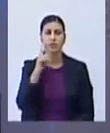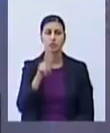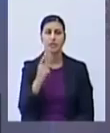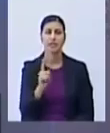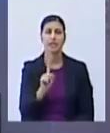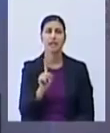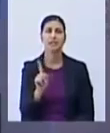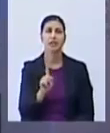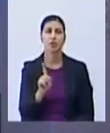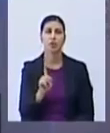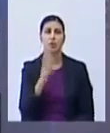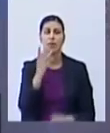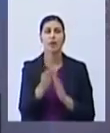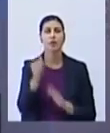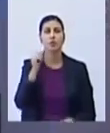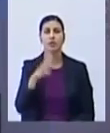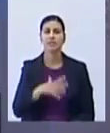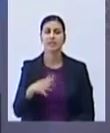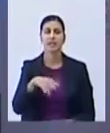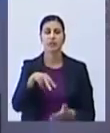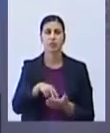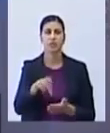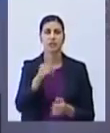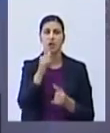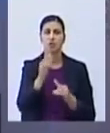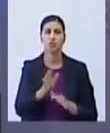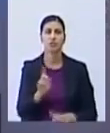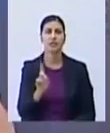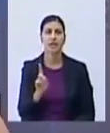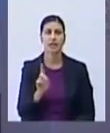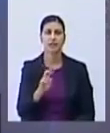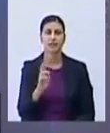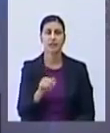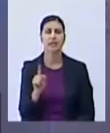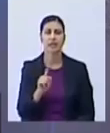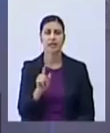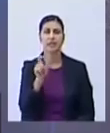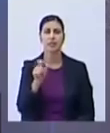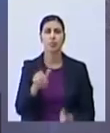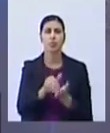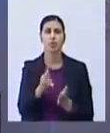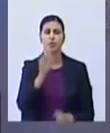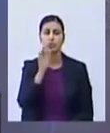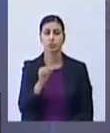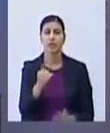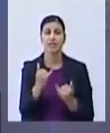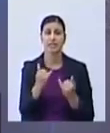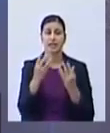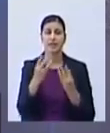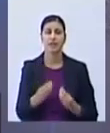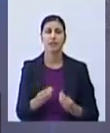ერთი რაღაცა, რომ მათ უკან მთელი საქართველო დგას, რა, მათ არ შეუძლიათ რაღაც რაღაცებზე ამ ადამიანებმა უარი უნდა თქვა და ეხლა